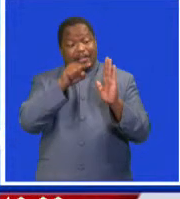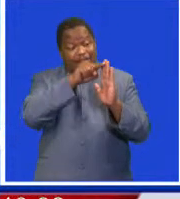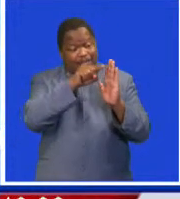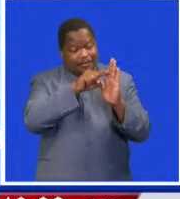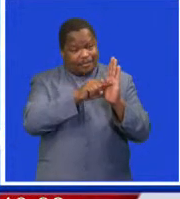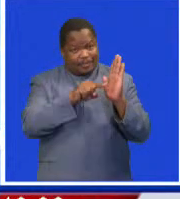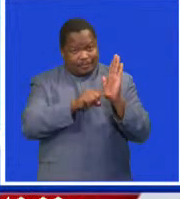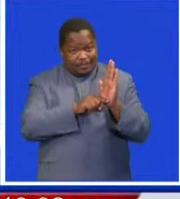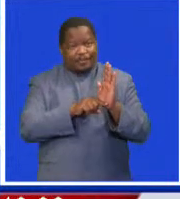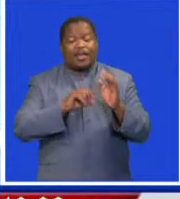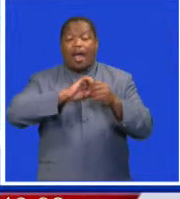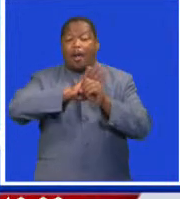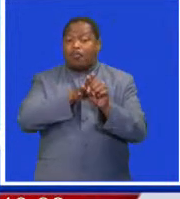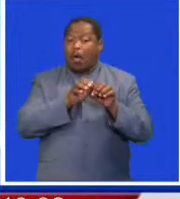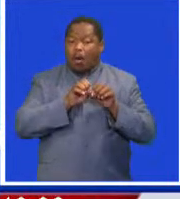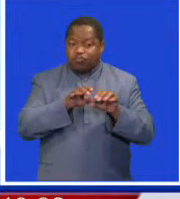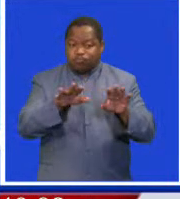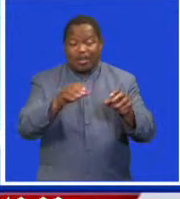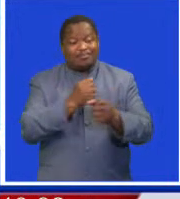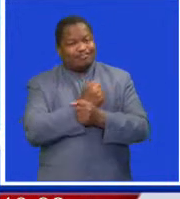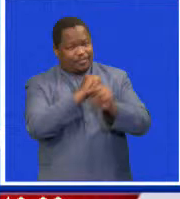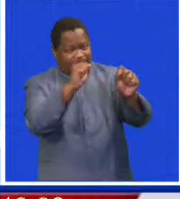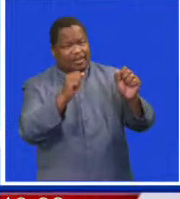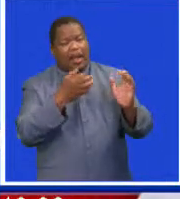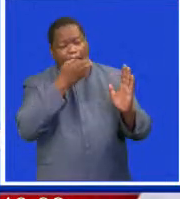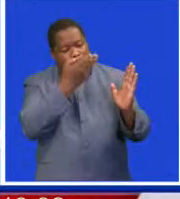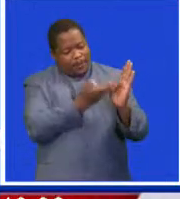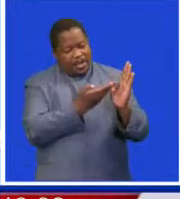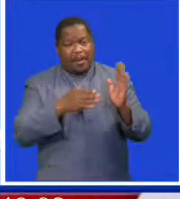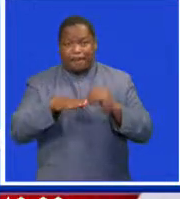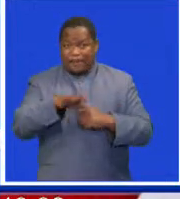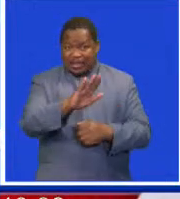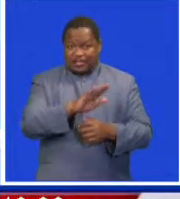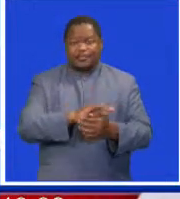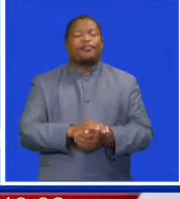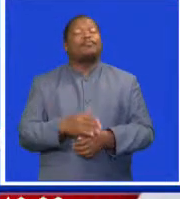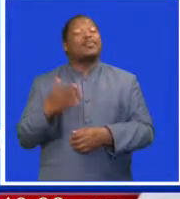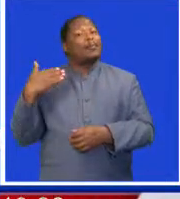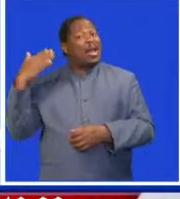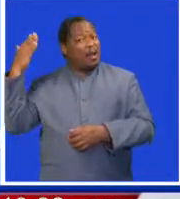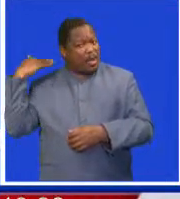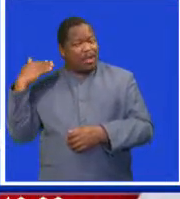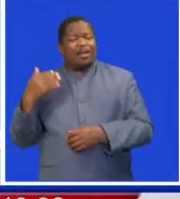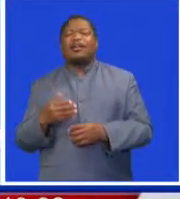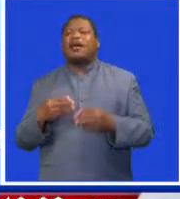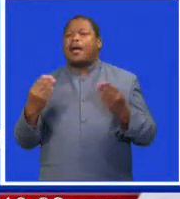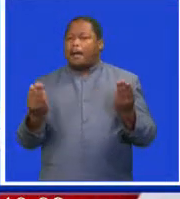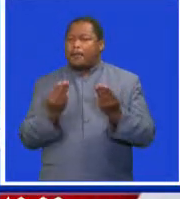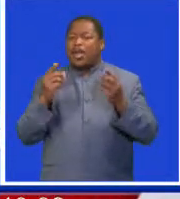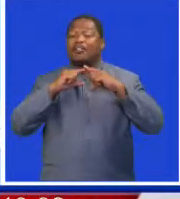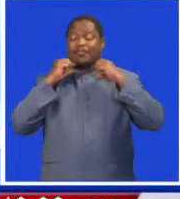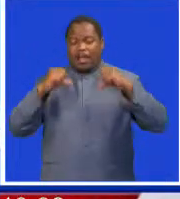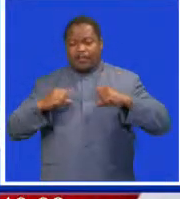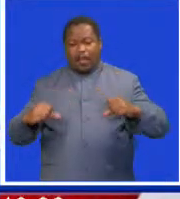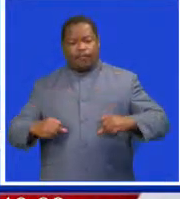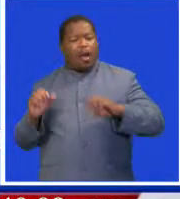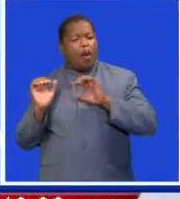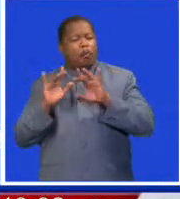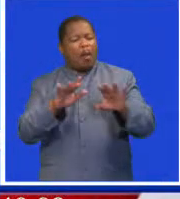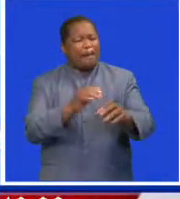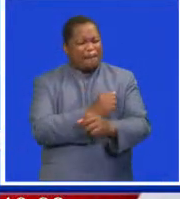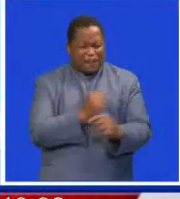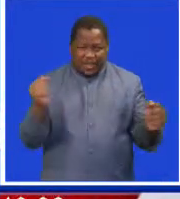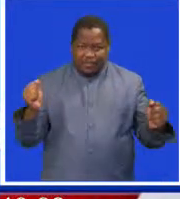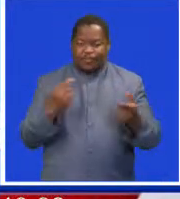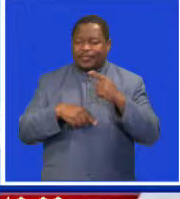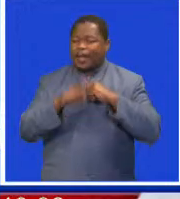bafundisi labashumayele lapha abakabingi labo labanye njengoba siminyakene labathathu kube ngibuke labashumayele kanti ke labanye